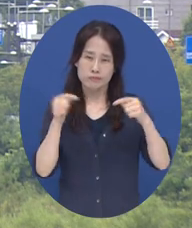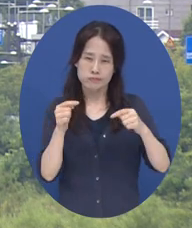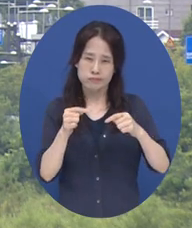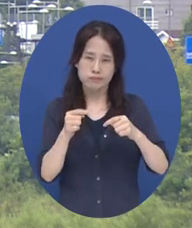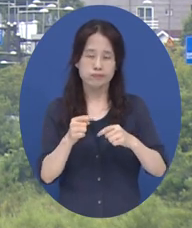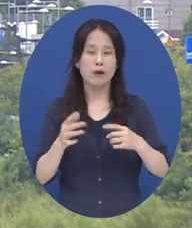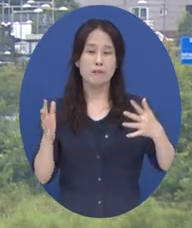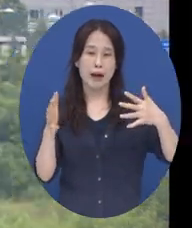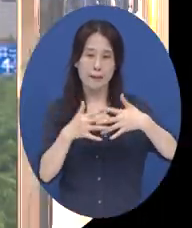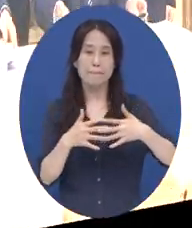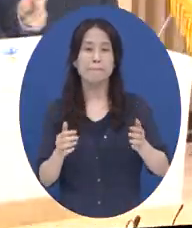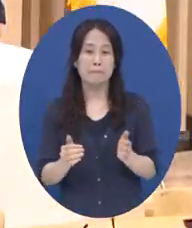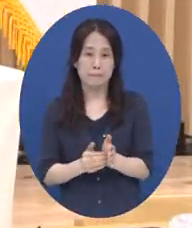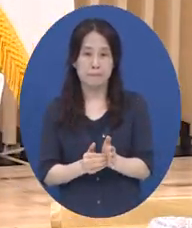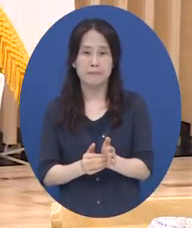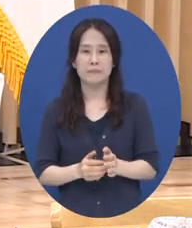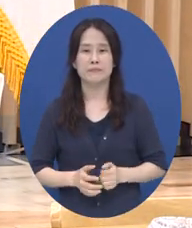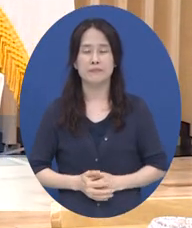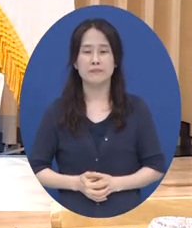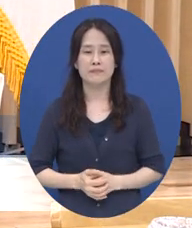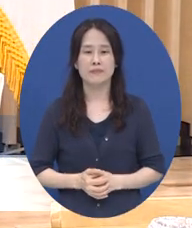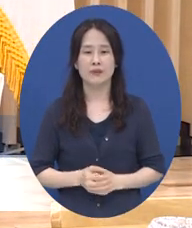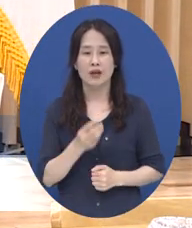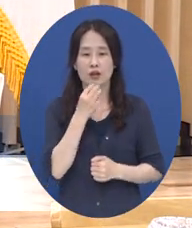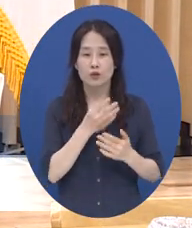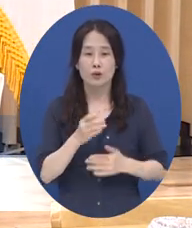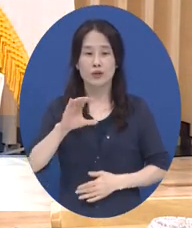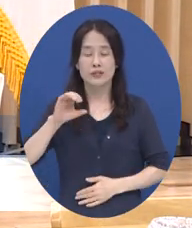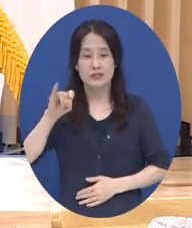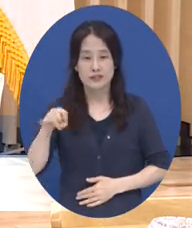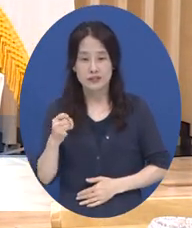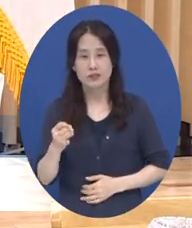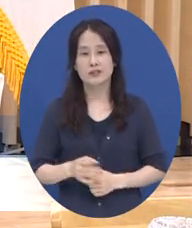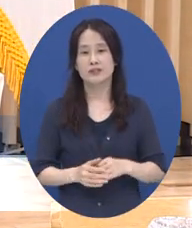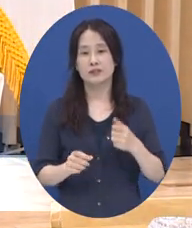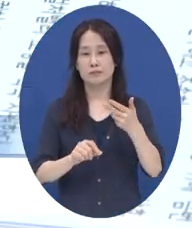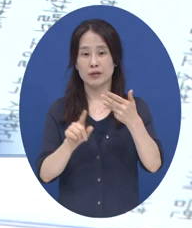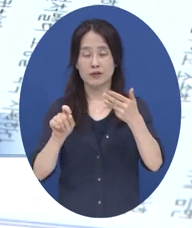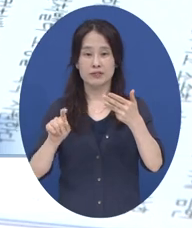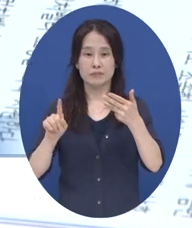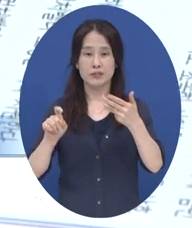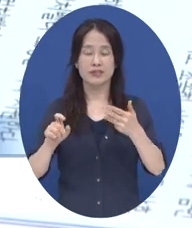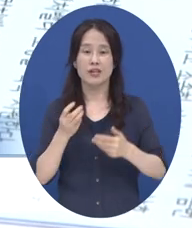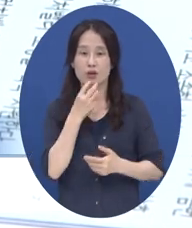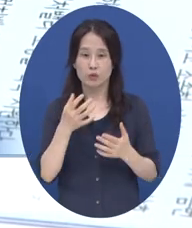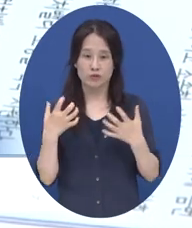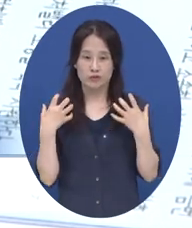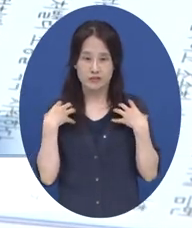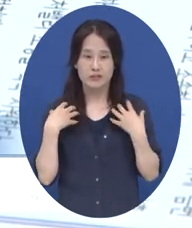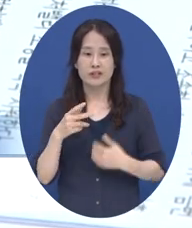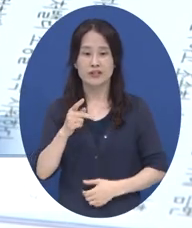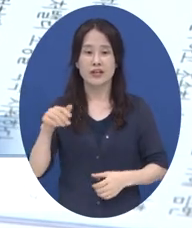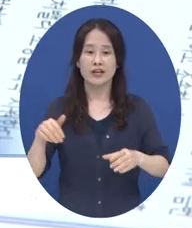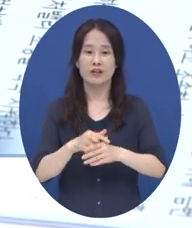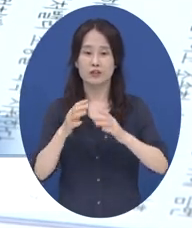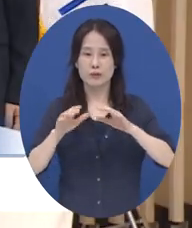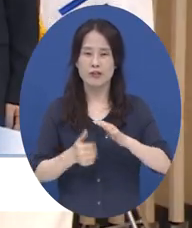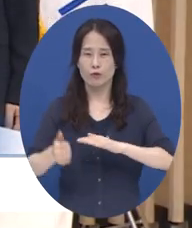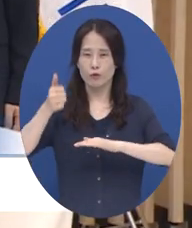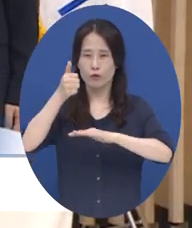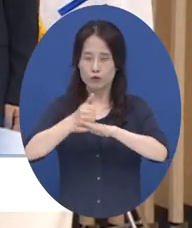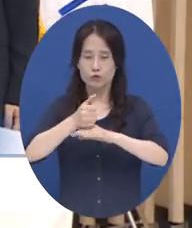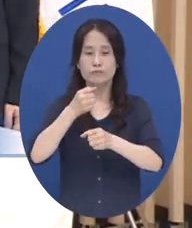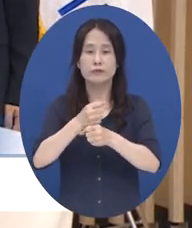합의를 이뤄냈습니다. 경기도와 CJ 라이브시티는 11일 경기도청에서 K컬처밸리를 성공적으로 조성하기